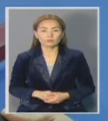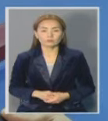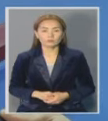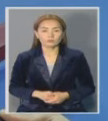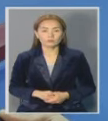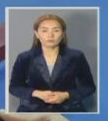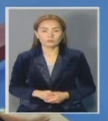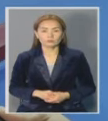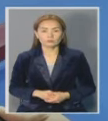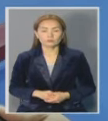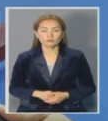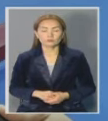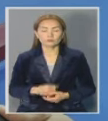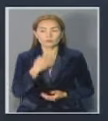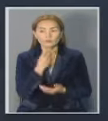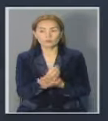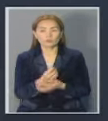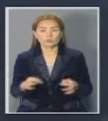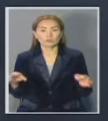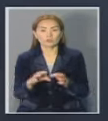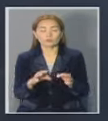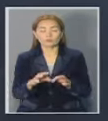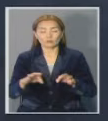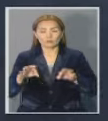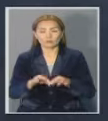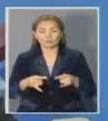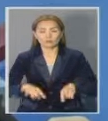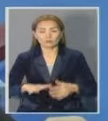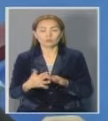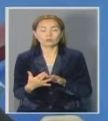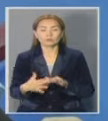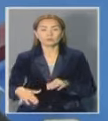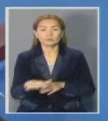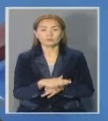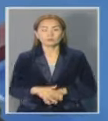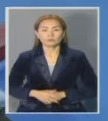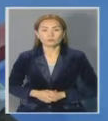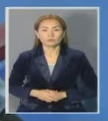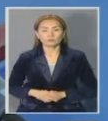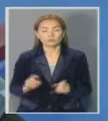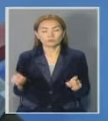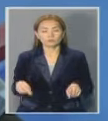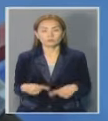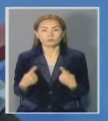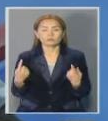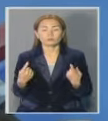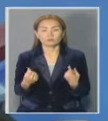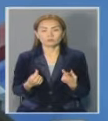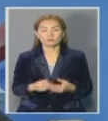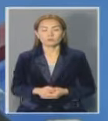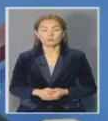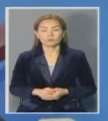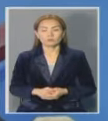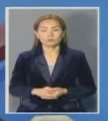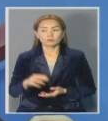халық. Қазақ халқының өзінің селекциясы арқылы шығарылған. Ауылдың, елдің мал шаруашылығының өркендеуіне, оның әлеуметтік